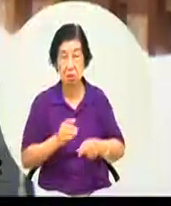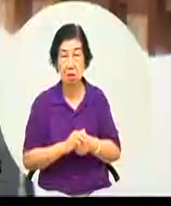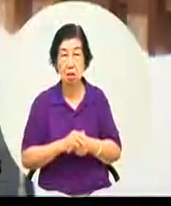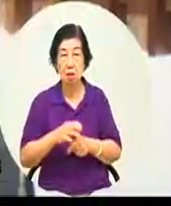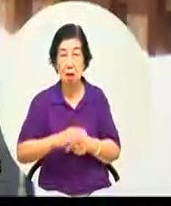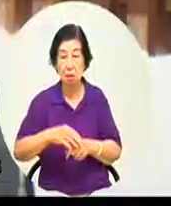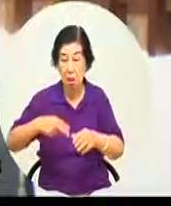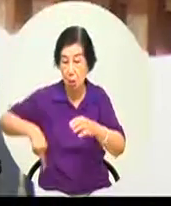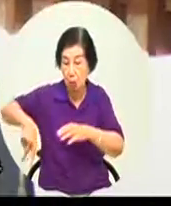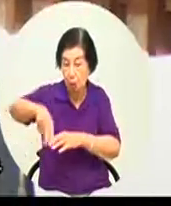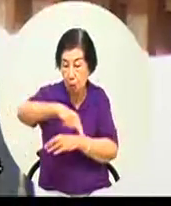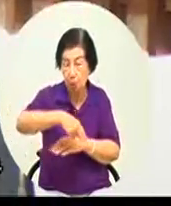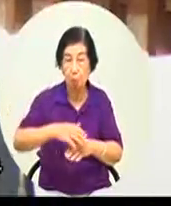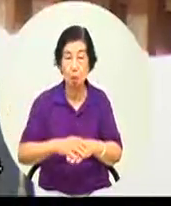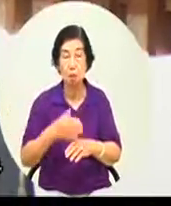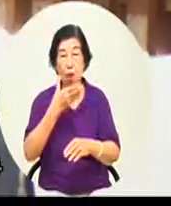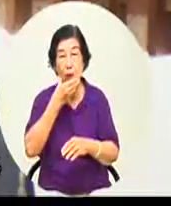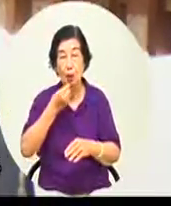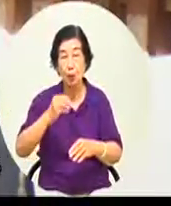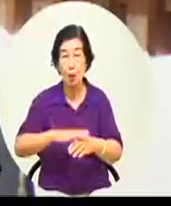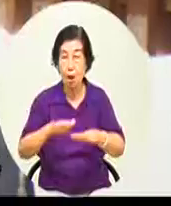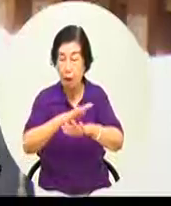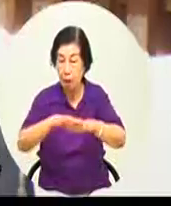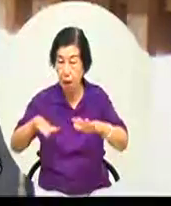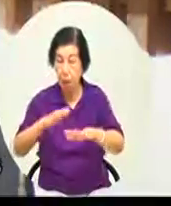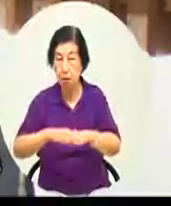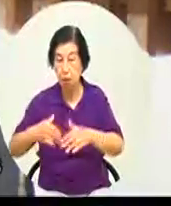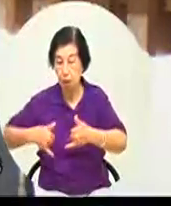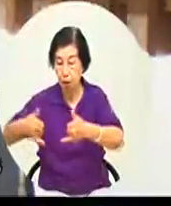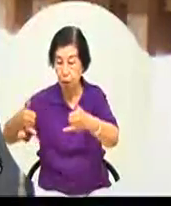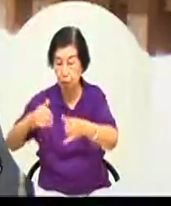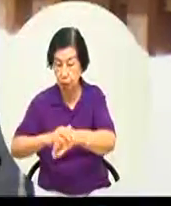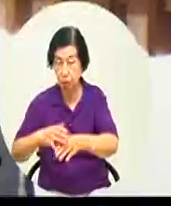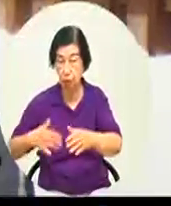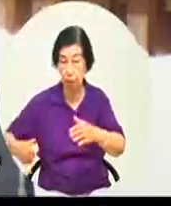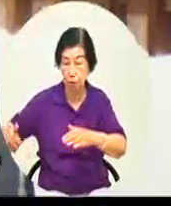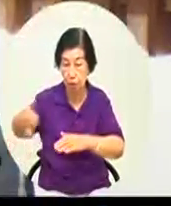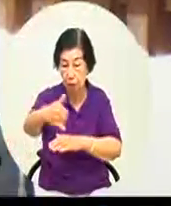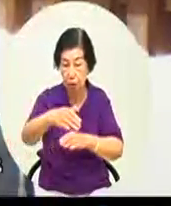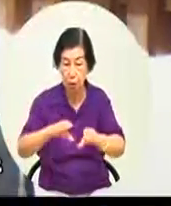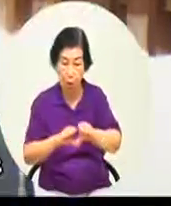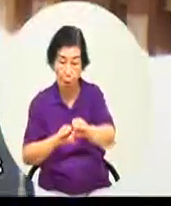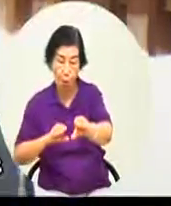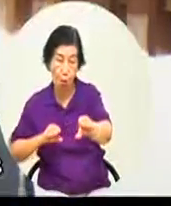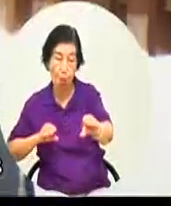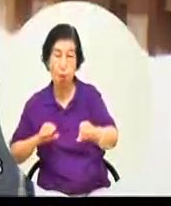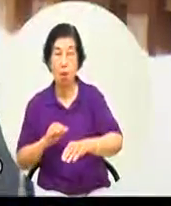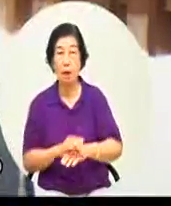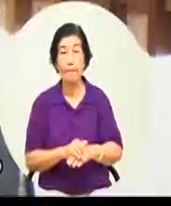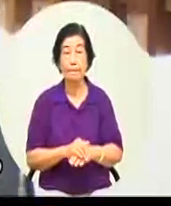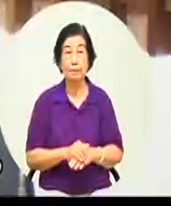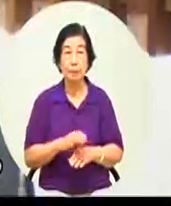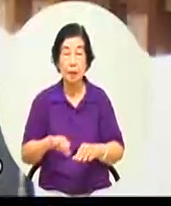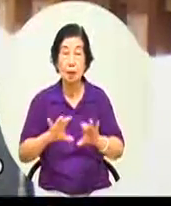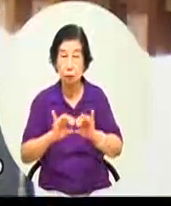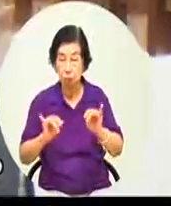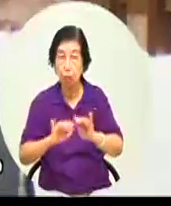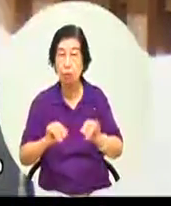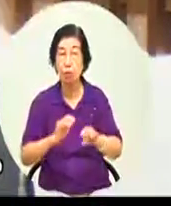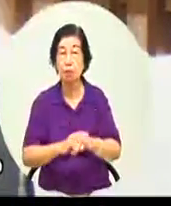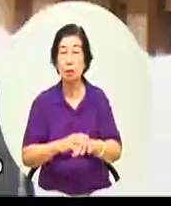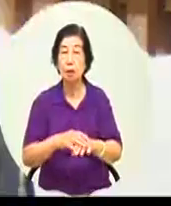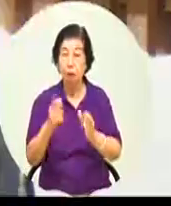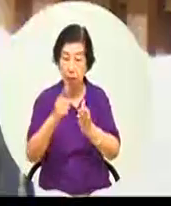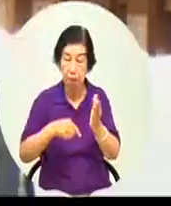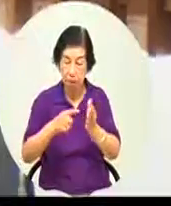拢逐摆在塞车啦哈，会当对外的交通，这个迄是一点啦哈。啊，迄土地很容易取得，因为啊，清